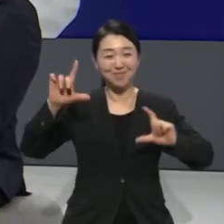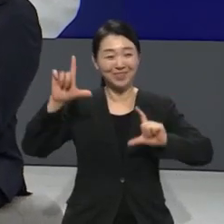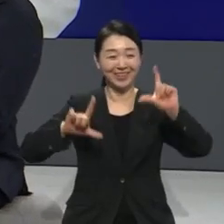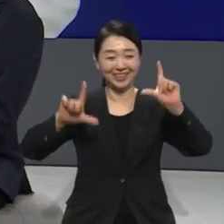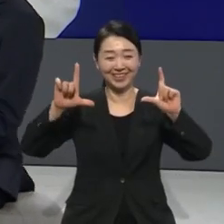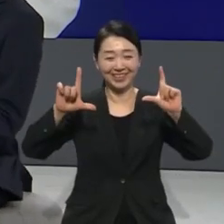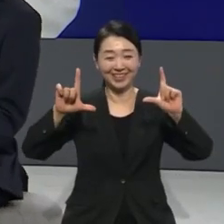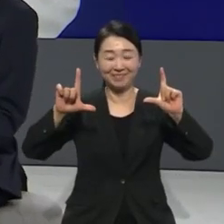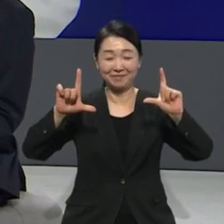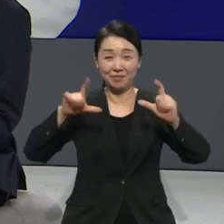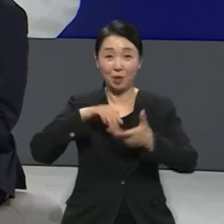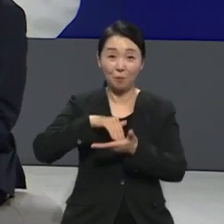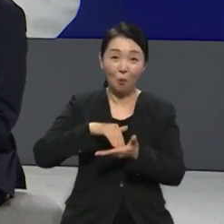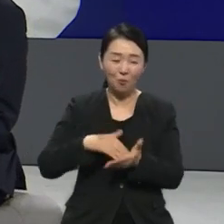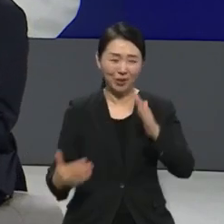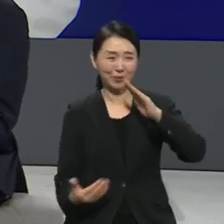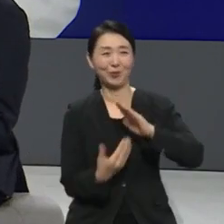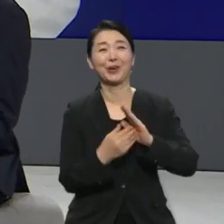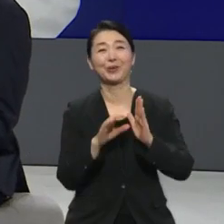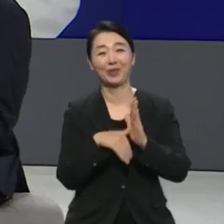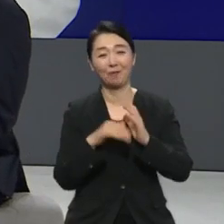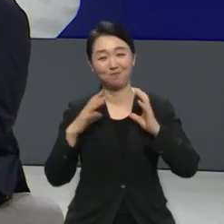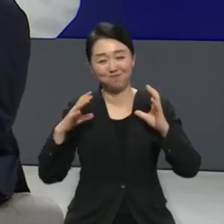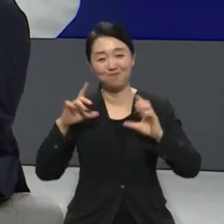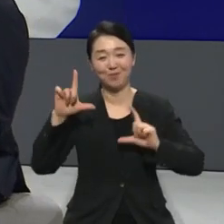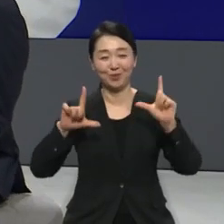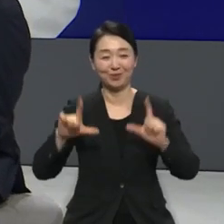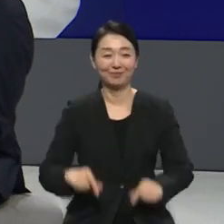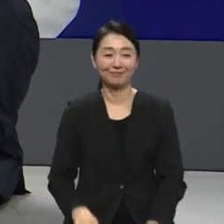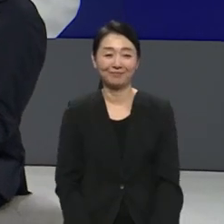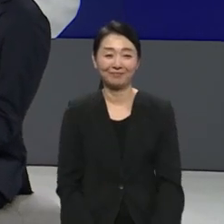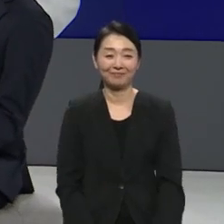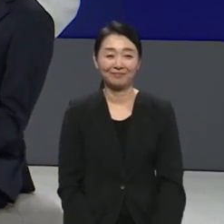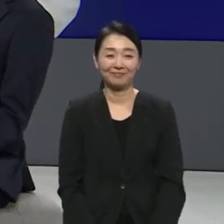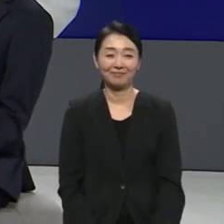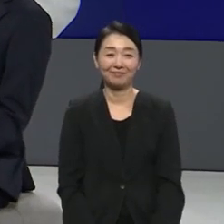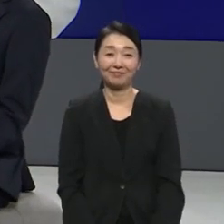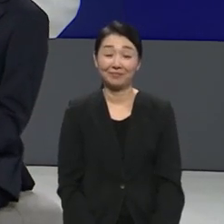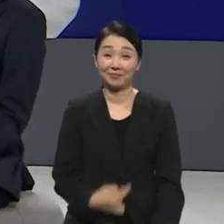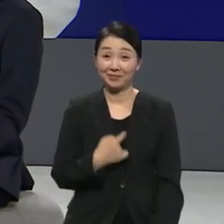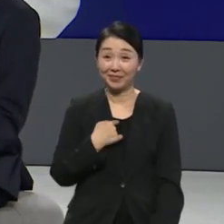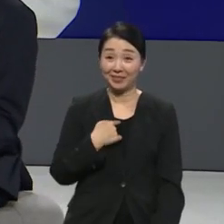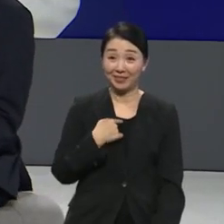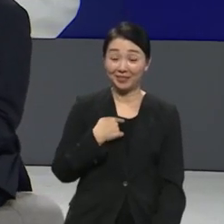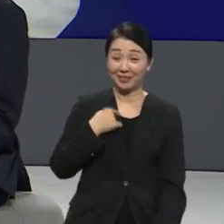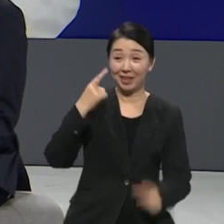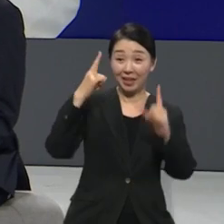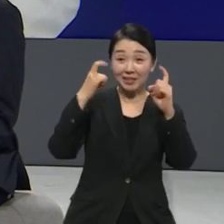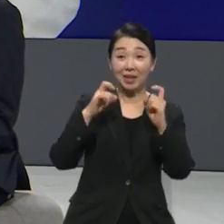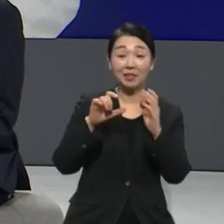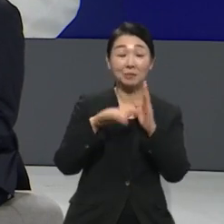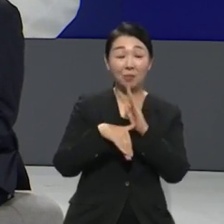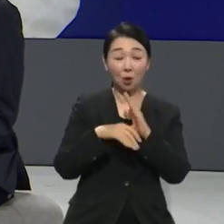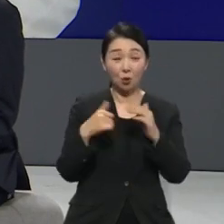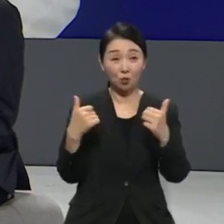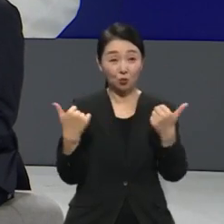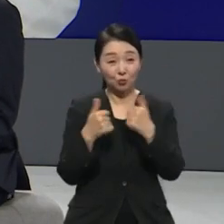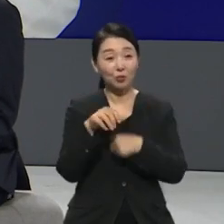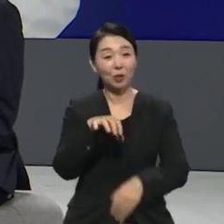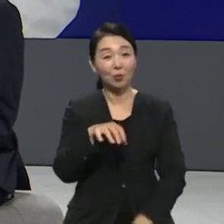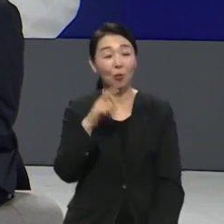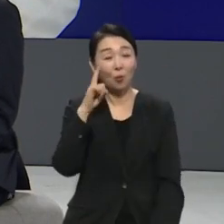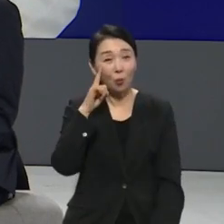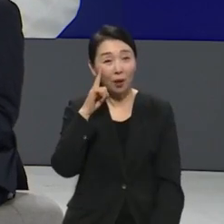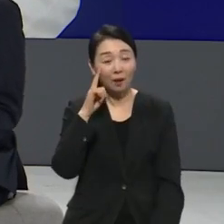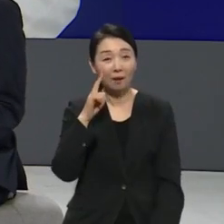네. 몸무게가 이제 최고를 경신하고 있을 때 아, 네, 저의 부득하네요. 네. 저는 그때입니다. 이제 국회 현장에서